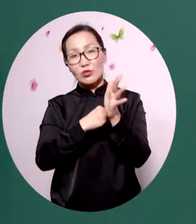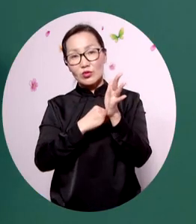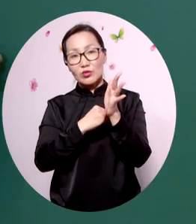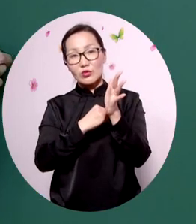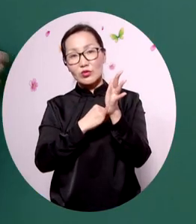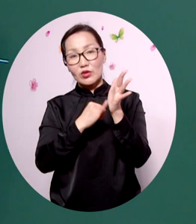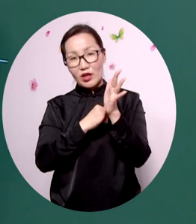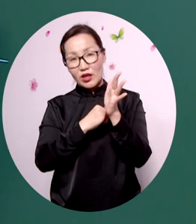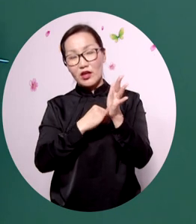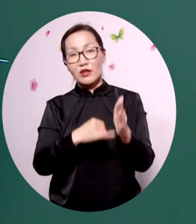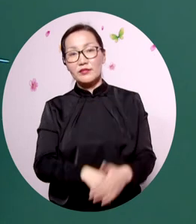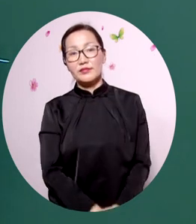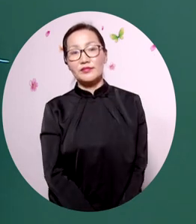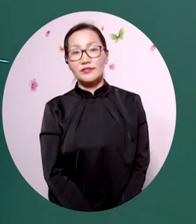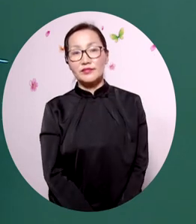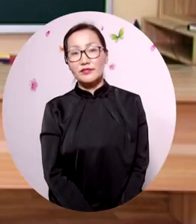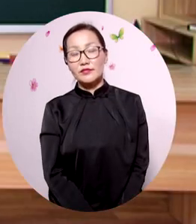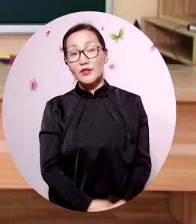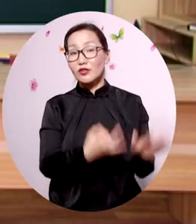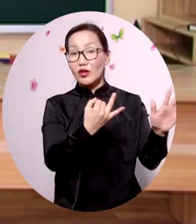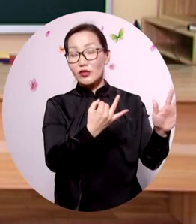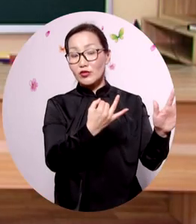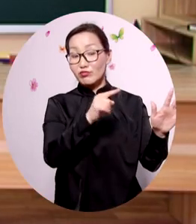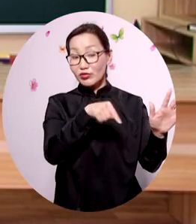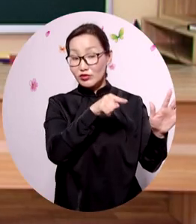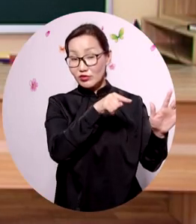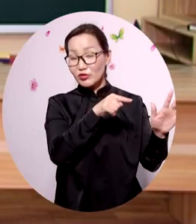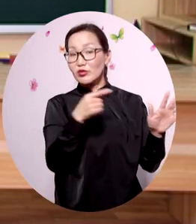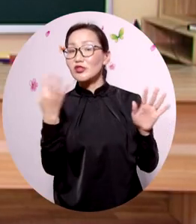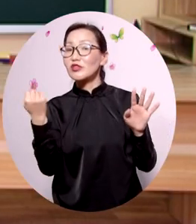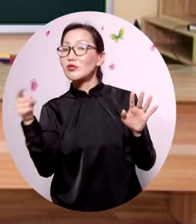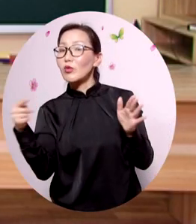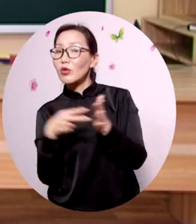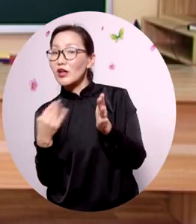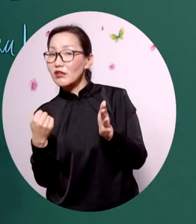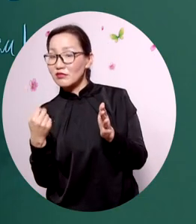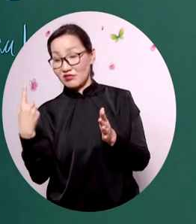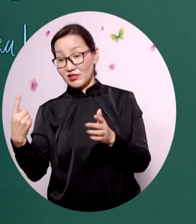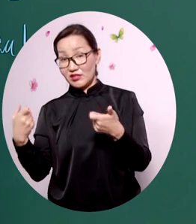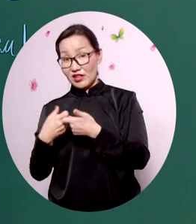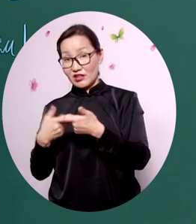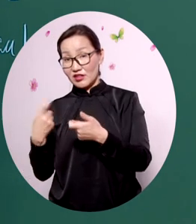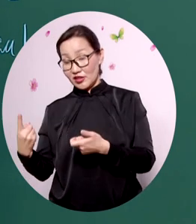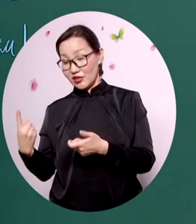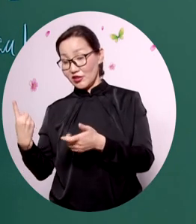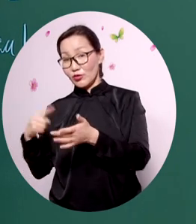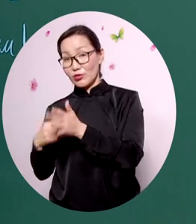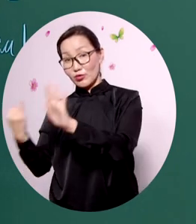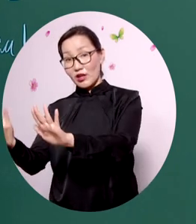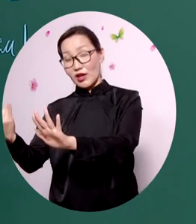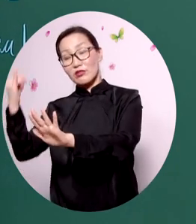хуваахан 6. 7-д 6 маань 1 багтаж байна. 1 нь 6 нь